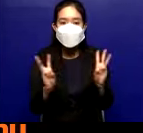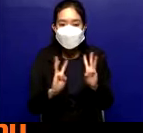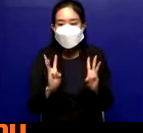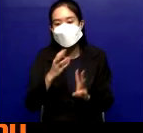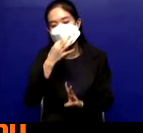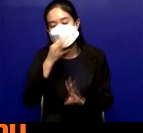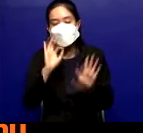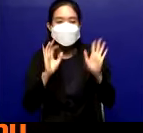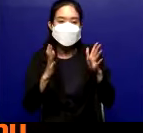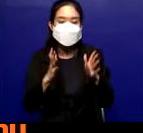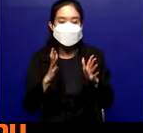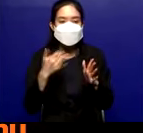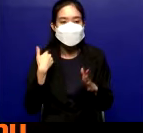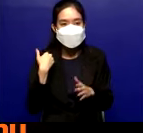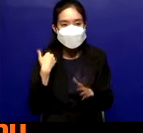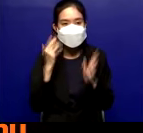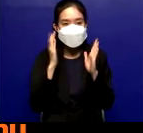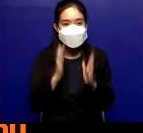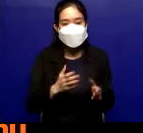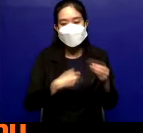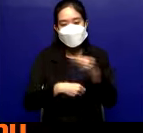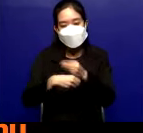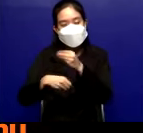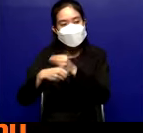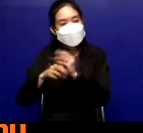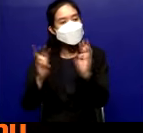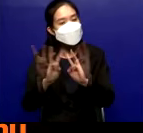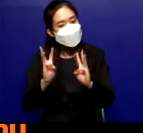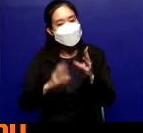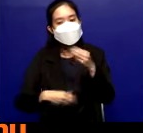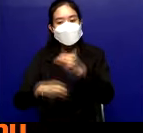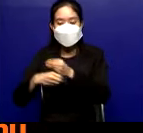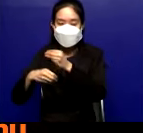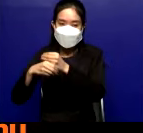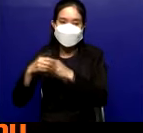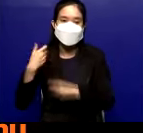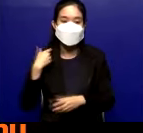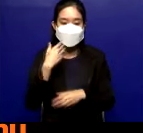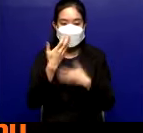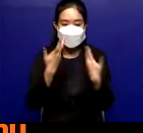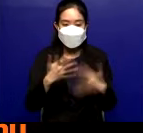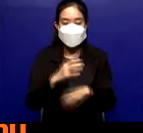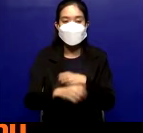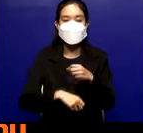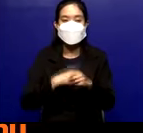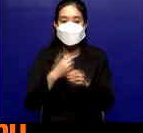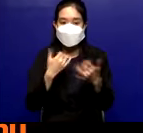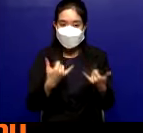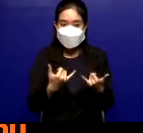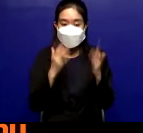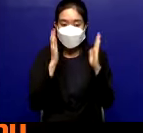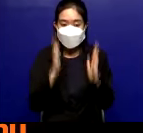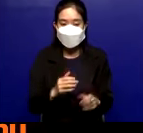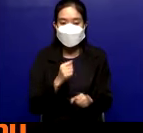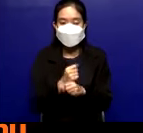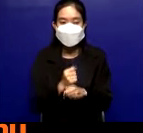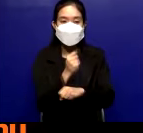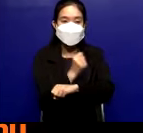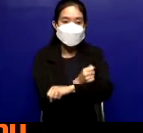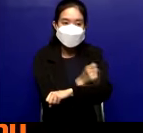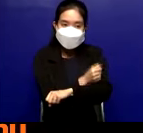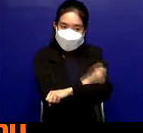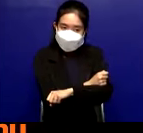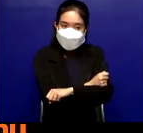นและเลขาธิการสภาพัฒน์เองก็เพิ่งให้ข้อมูลว่าในปีนี้แรงงานในกลุ่มผู้ประกอบการ SME เนี่